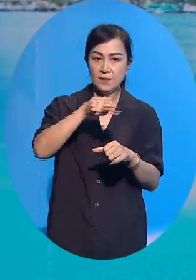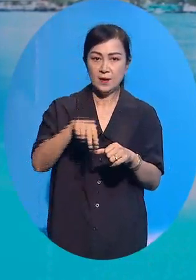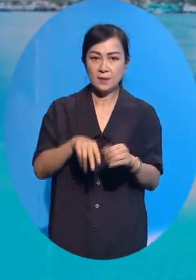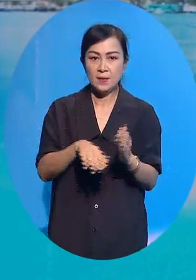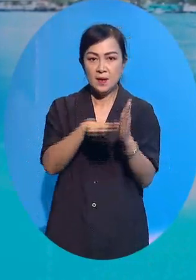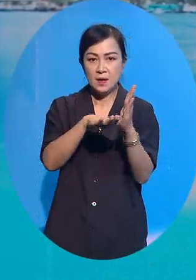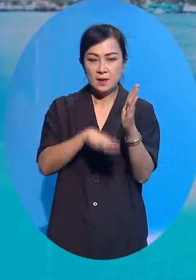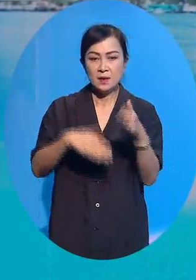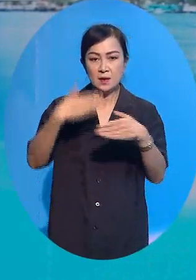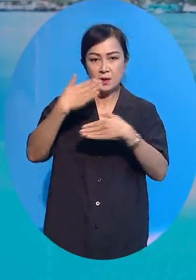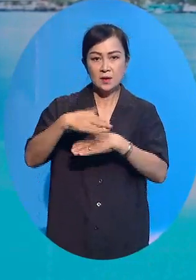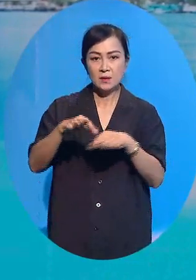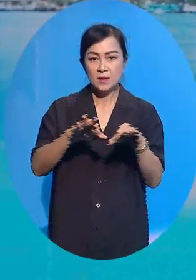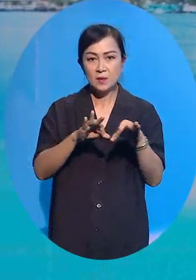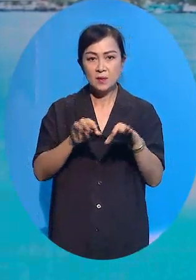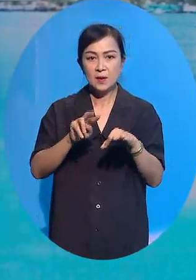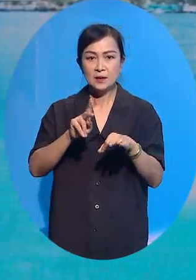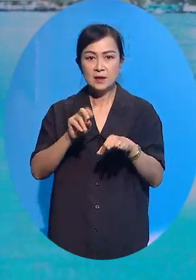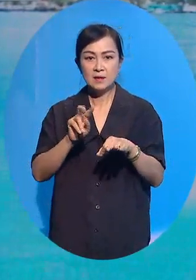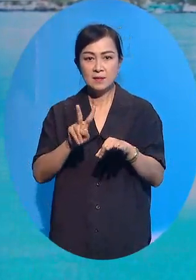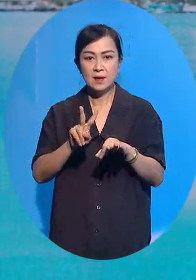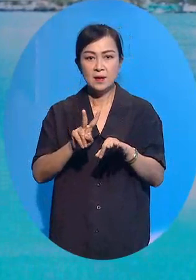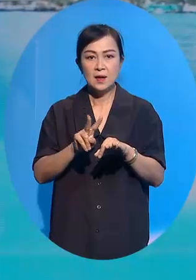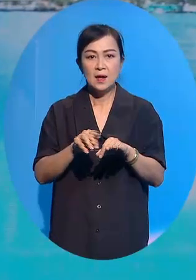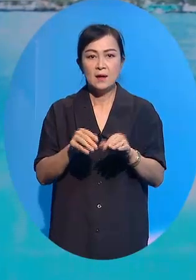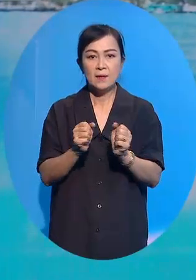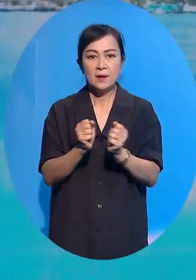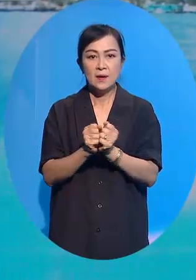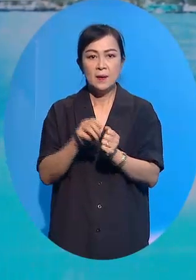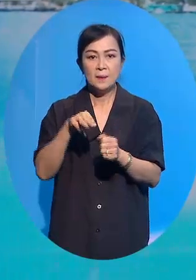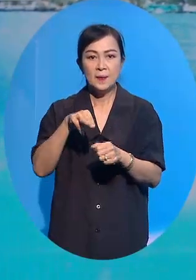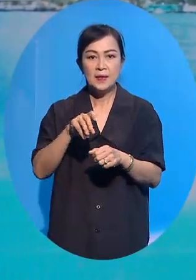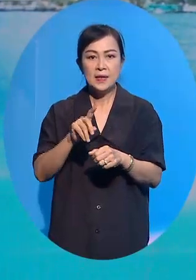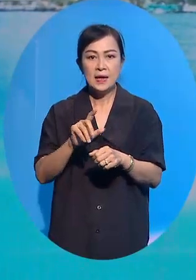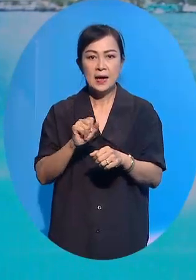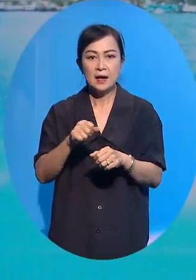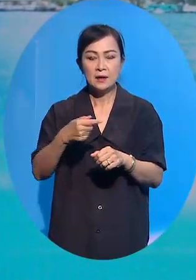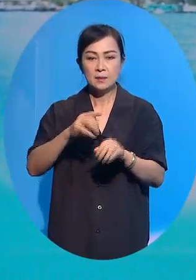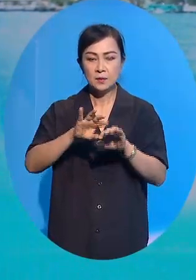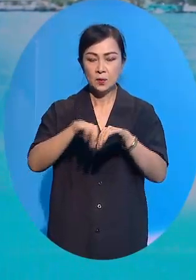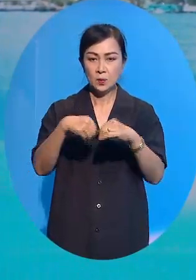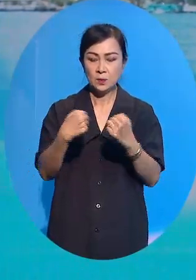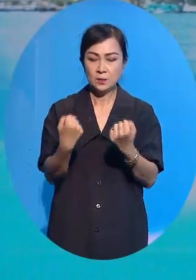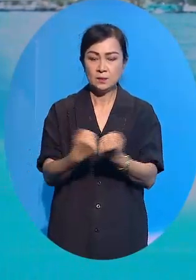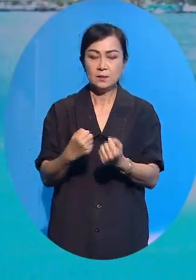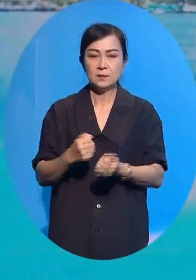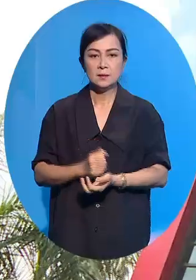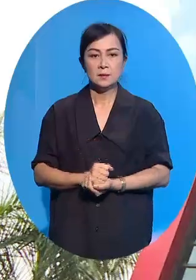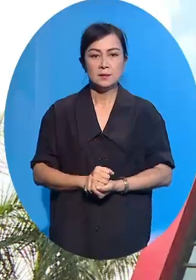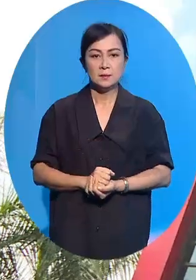Nam. Chương trình do Đài truyền hình Thành phố Hồ Chí Minh HTV phối hợp với Madison Media Group tổ chức.